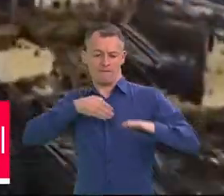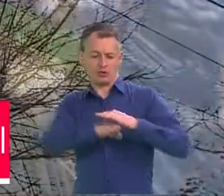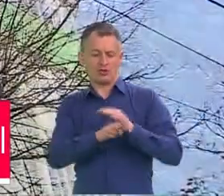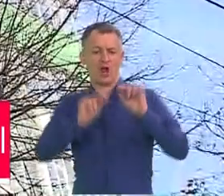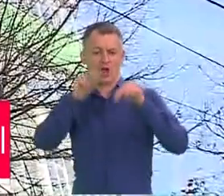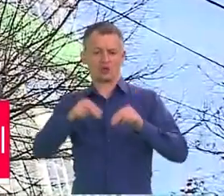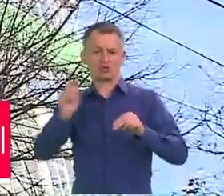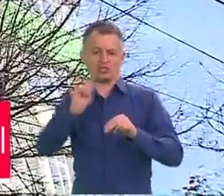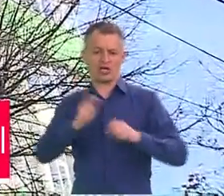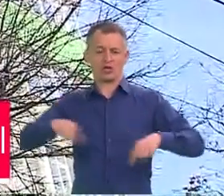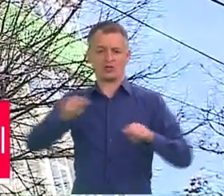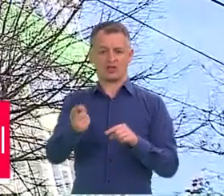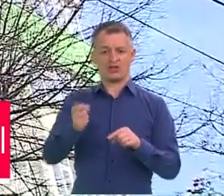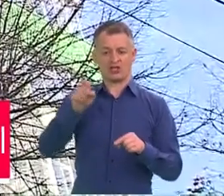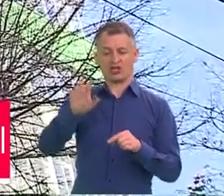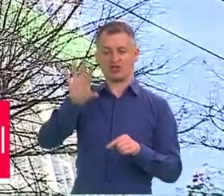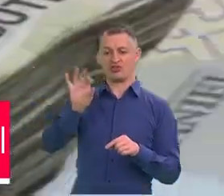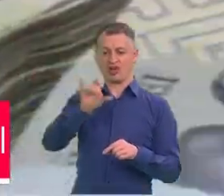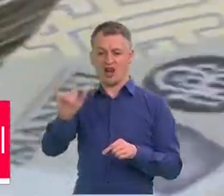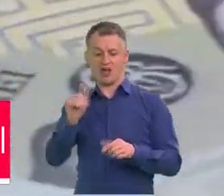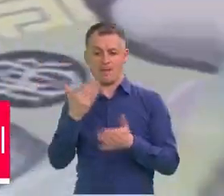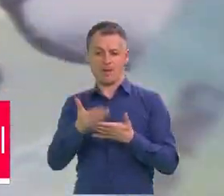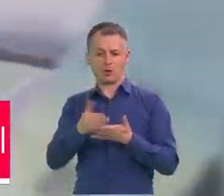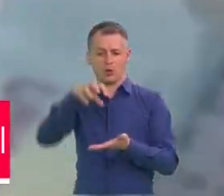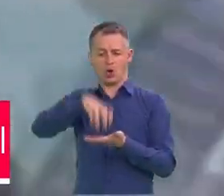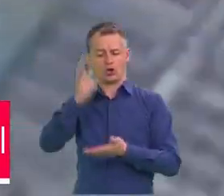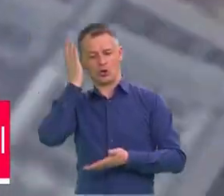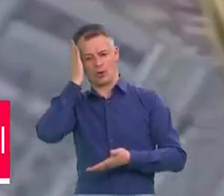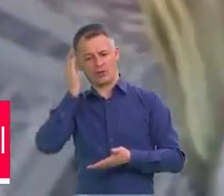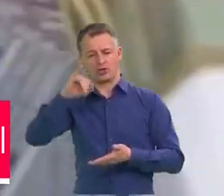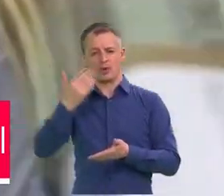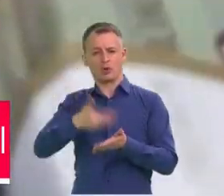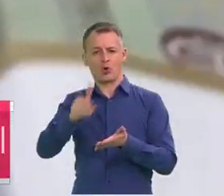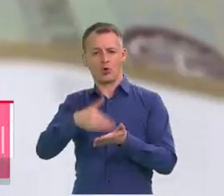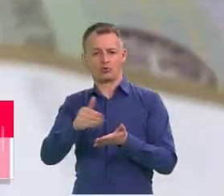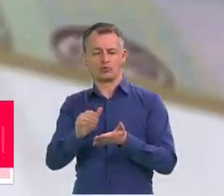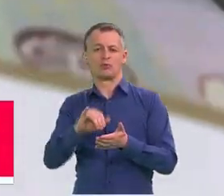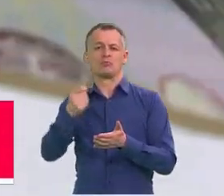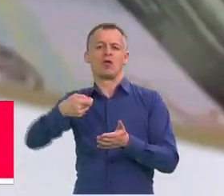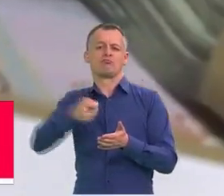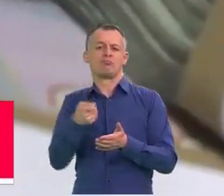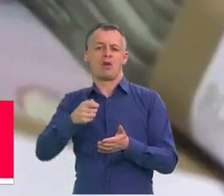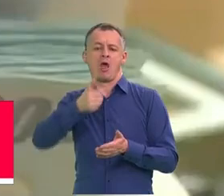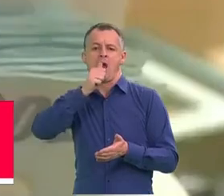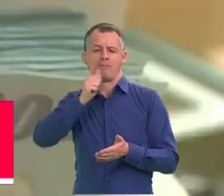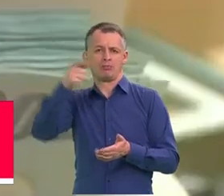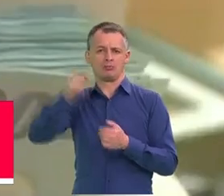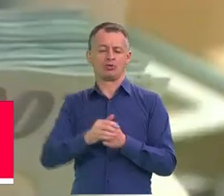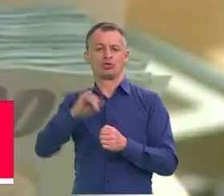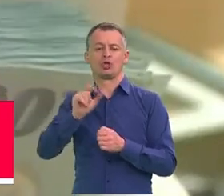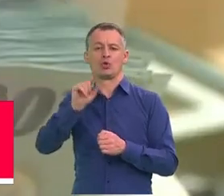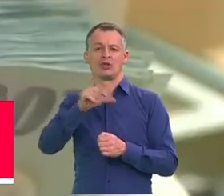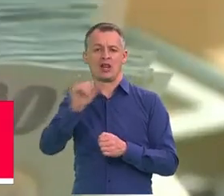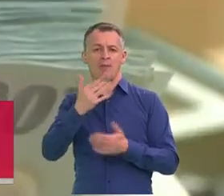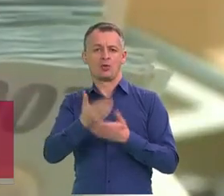noastră. Dintre aceștia, 50 de lei sunt destinați achitării cazării și utilităților, iar 20 de lei pentru hrana zilnică a refugiaților